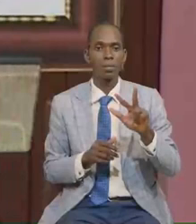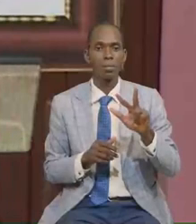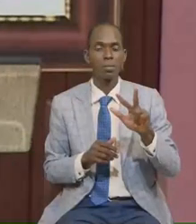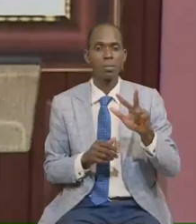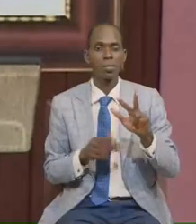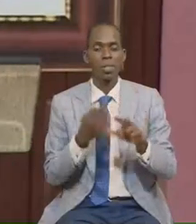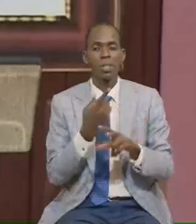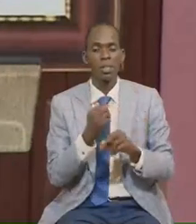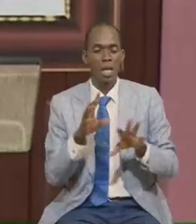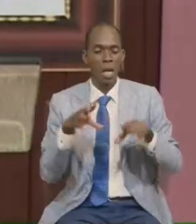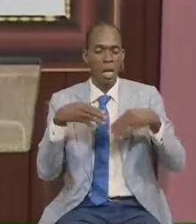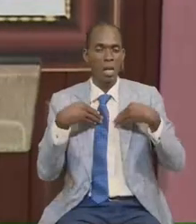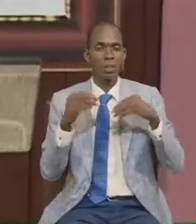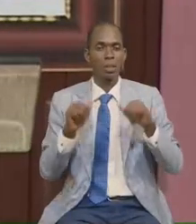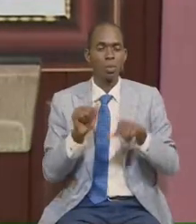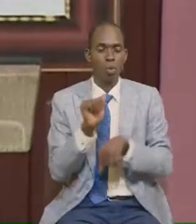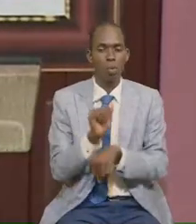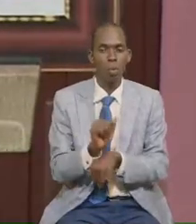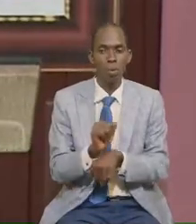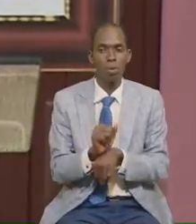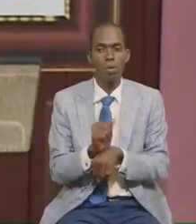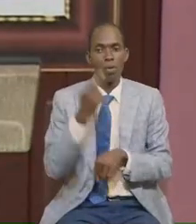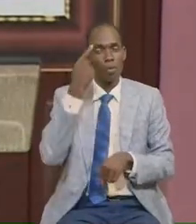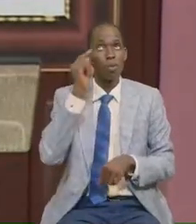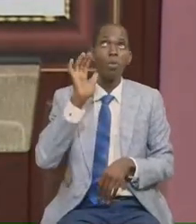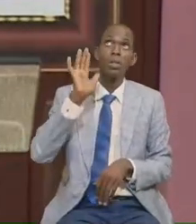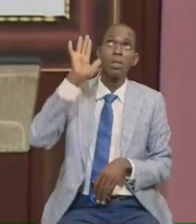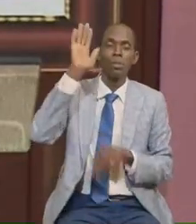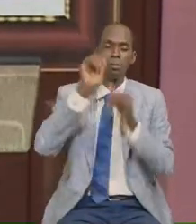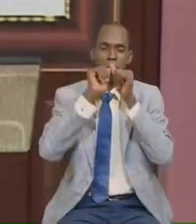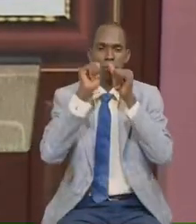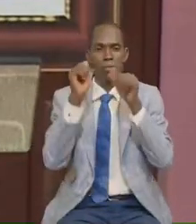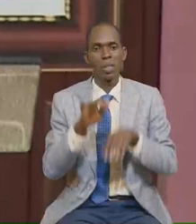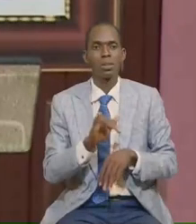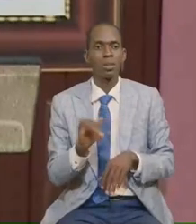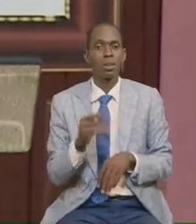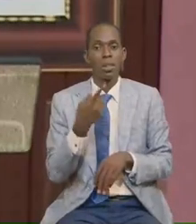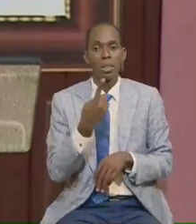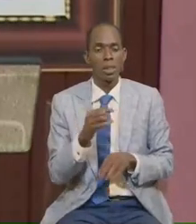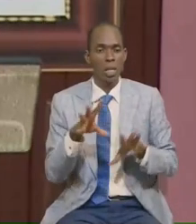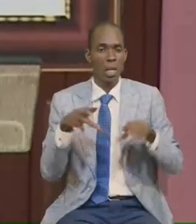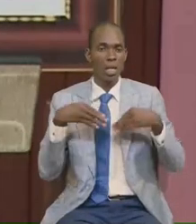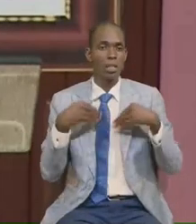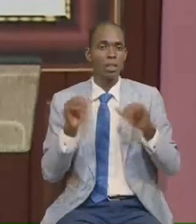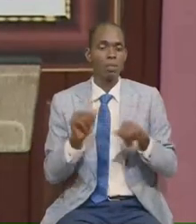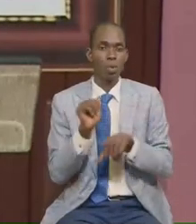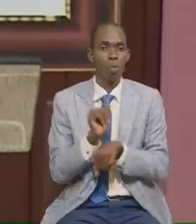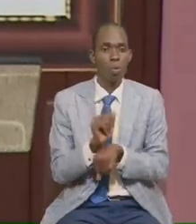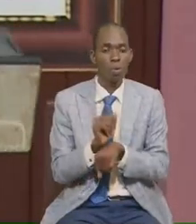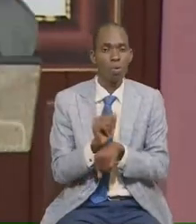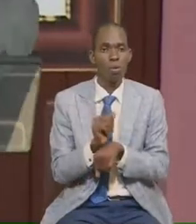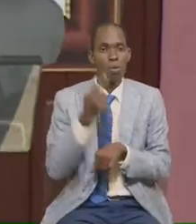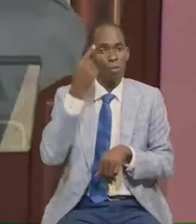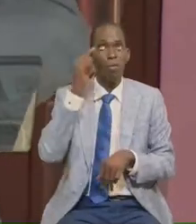l'oeuvre acceptable pour sa bénédiction le acceptable pour sa